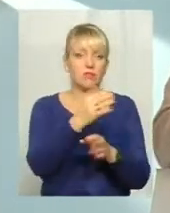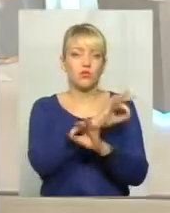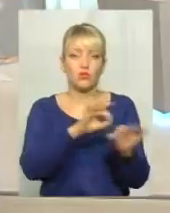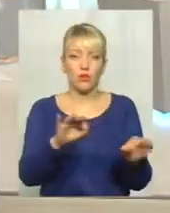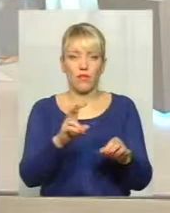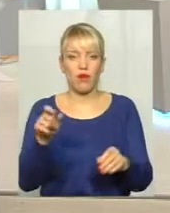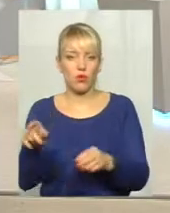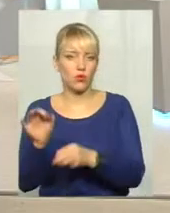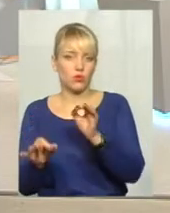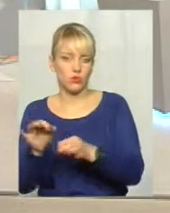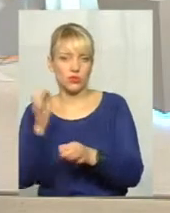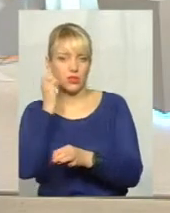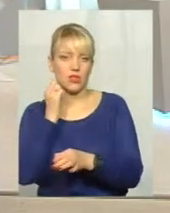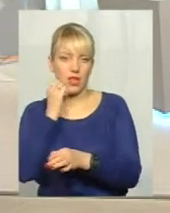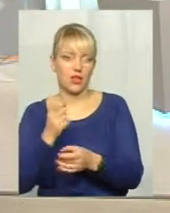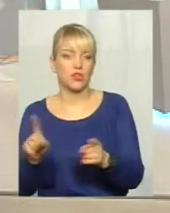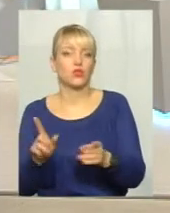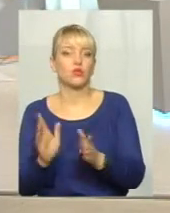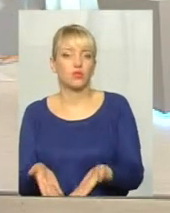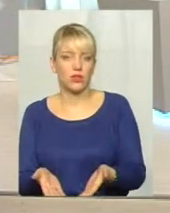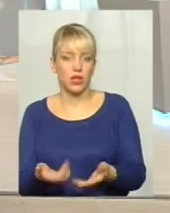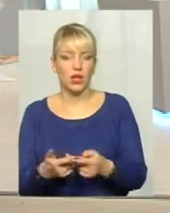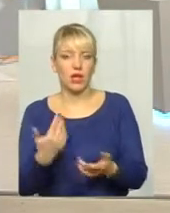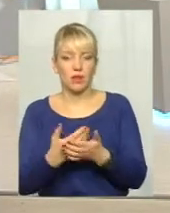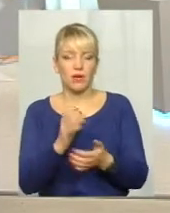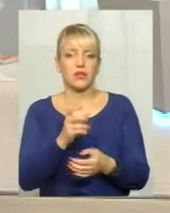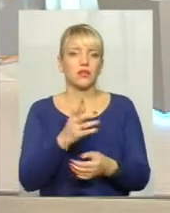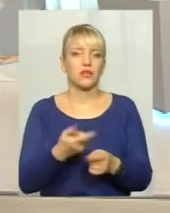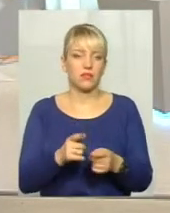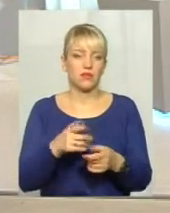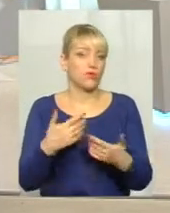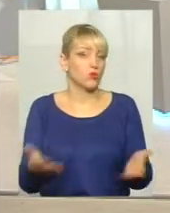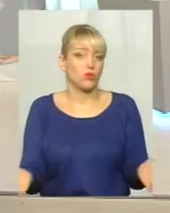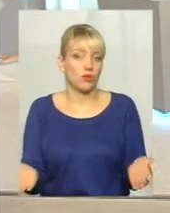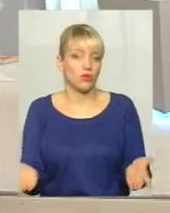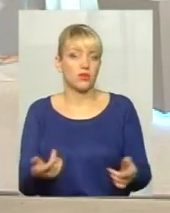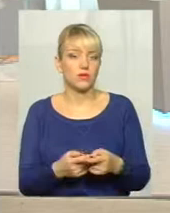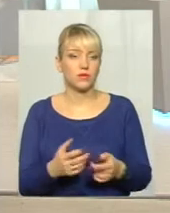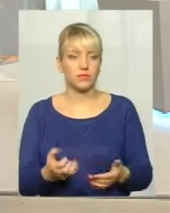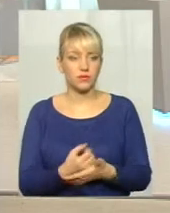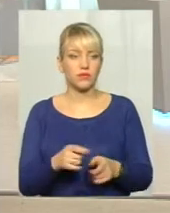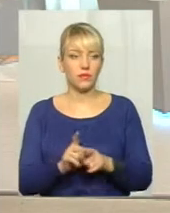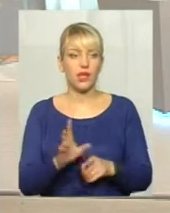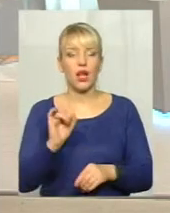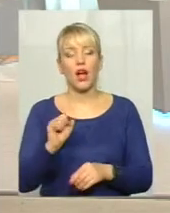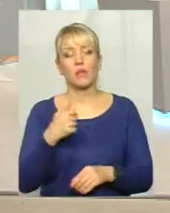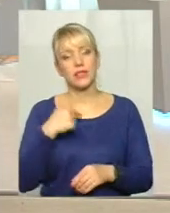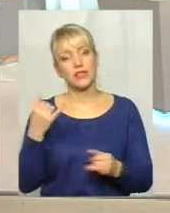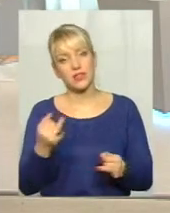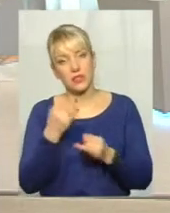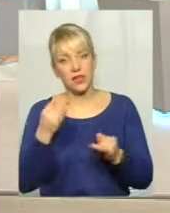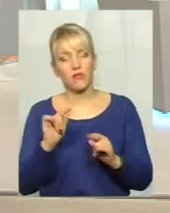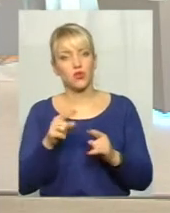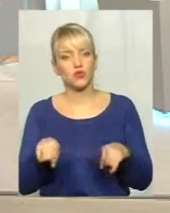вас батареї просто всі старі, з них тече вода. Тобто скільки ви не обігріваєте, вода витече і все. Мені цікаво, на вашу думку, а чому